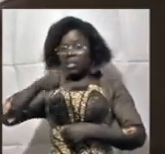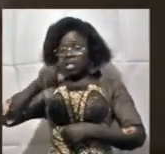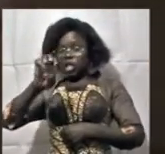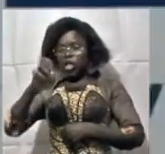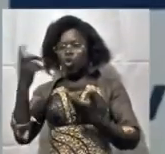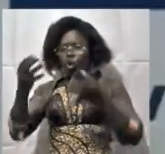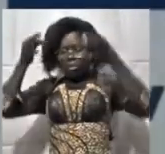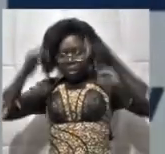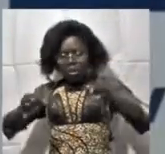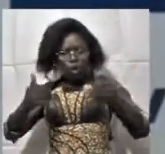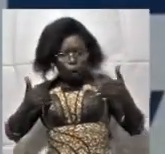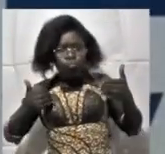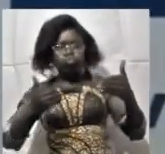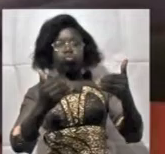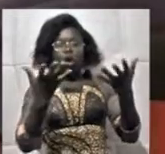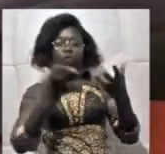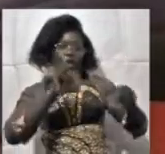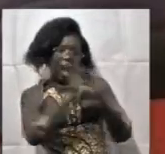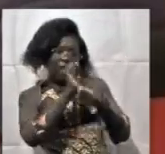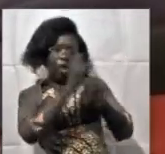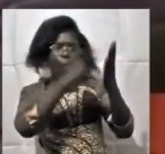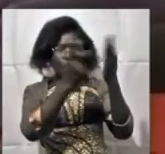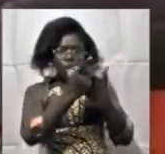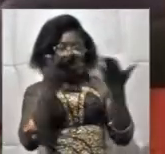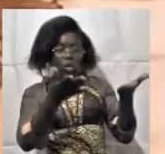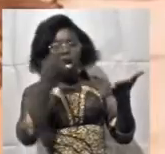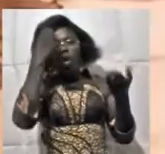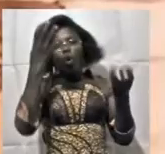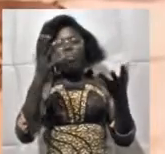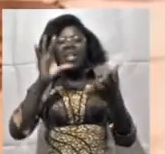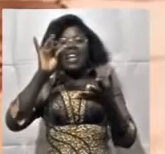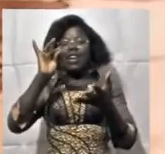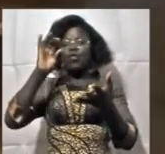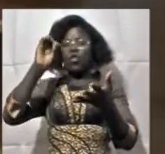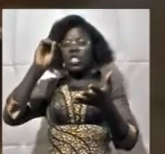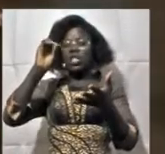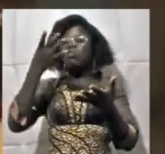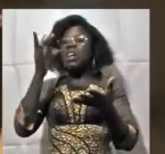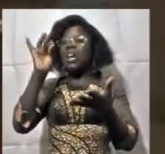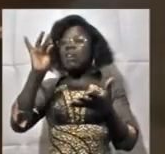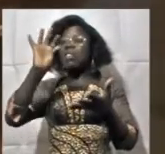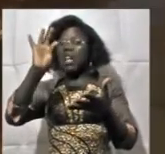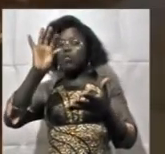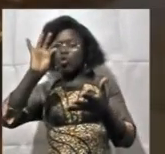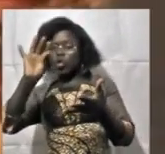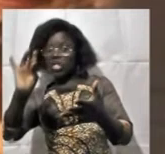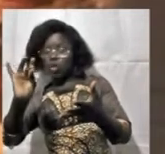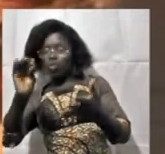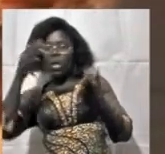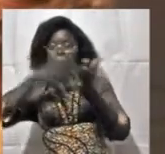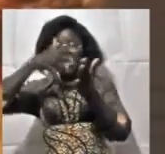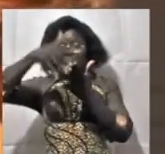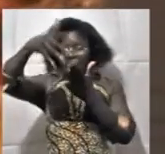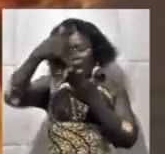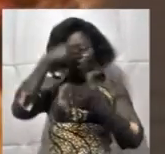le partenaire belge International Infrastructure Development Group qui s'engage à mener à bien ce projet d'un